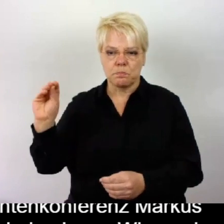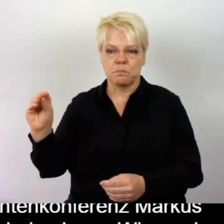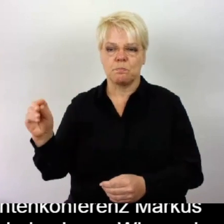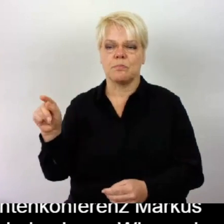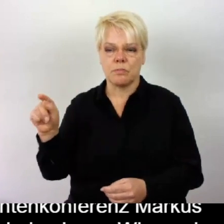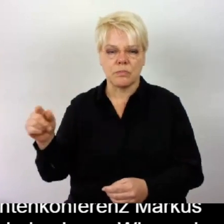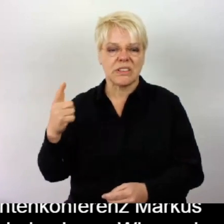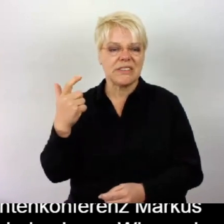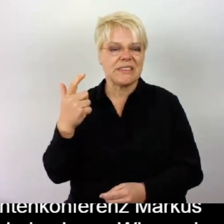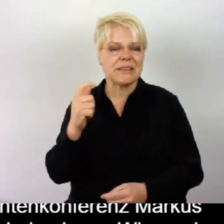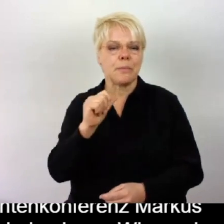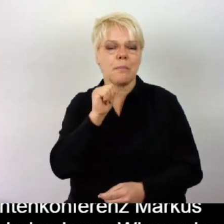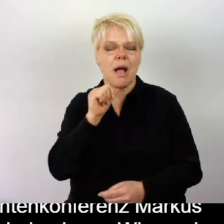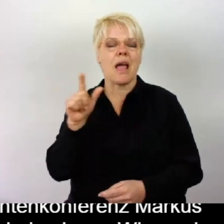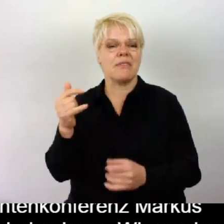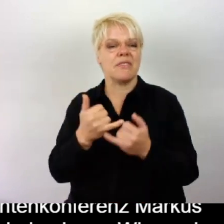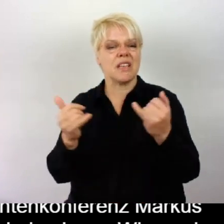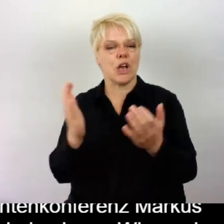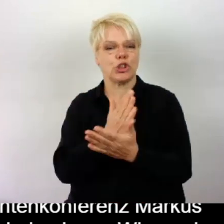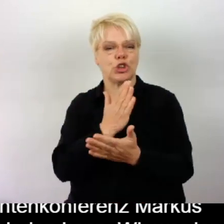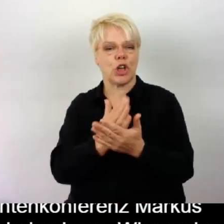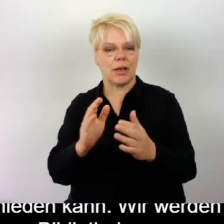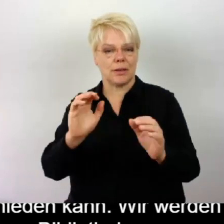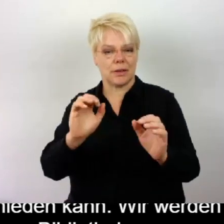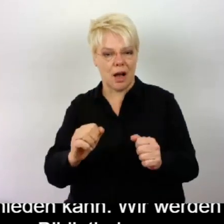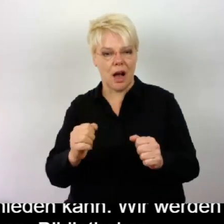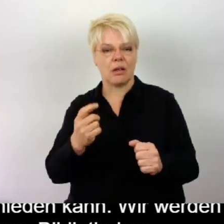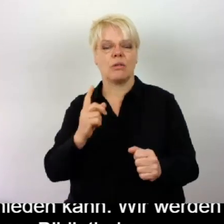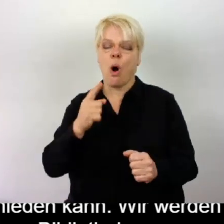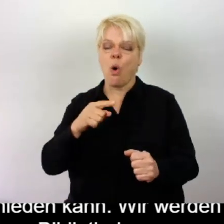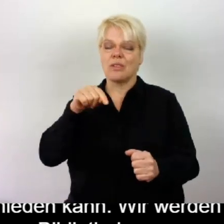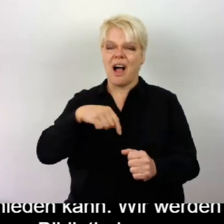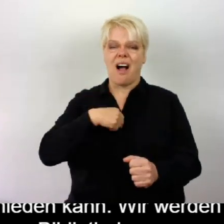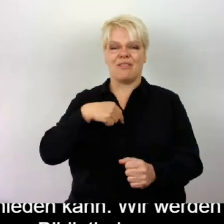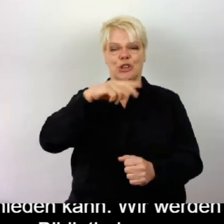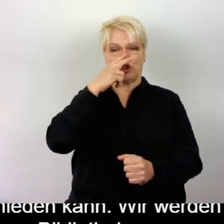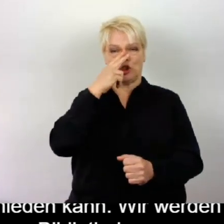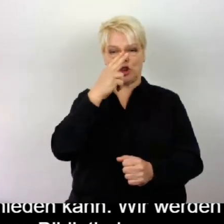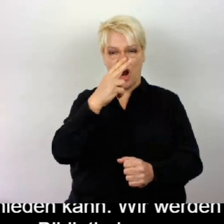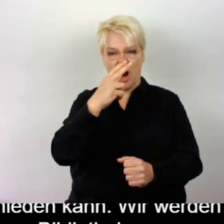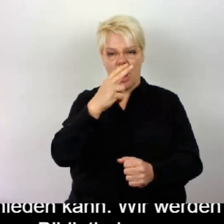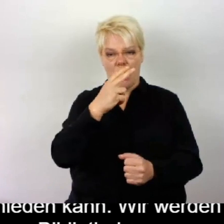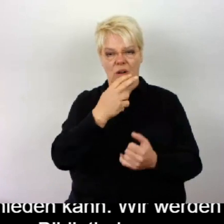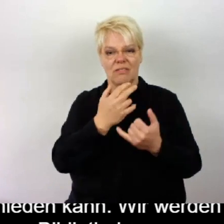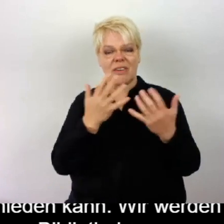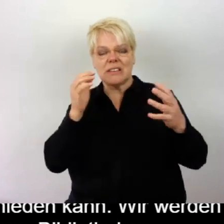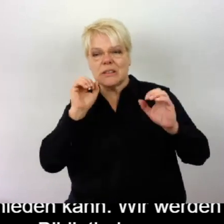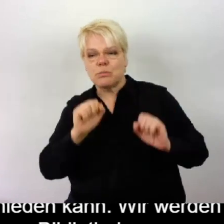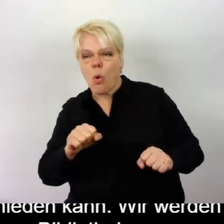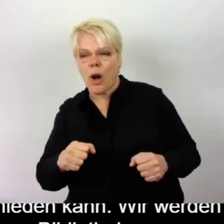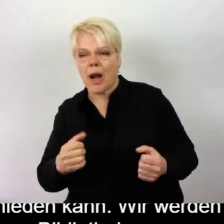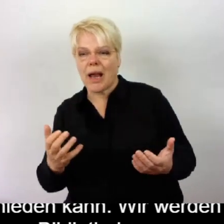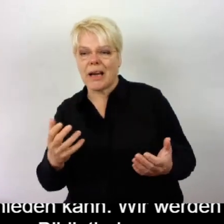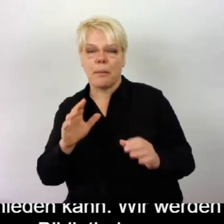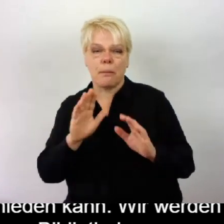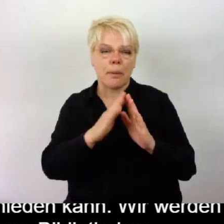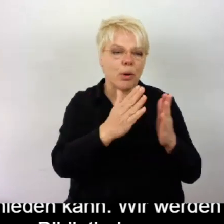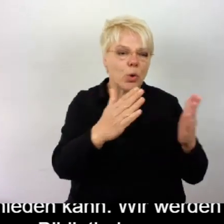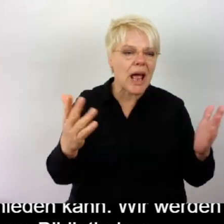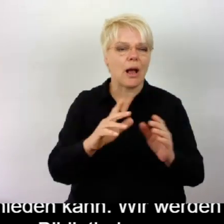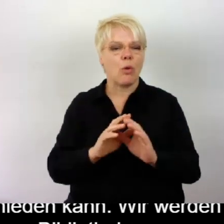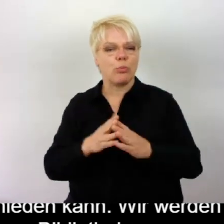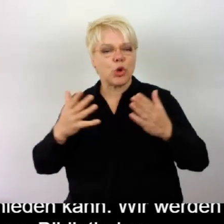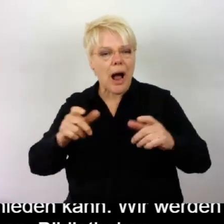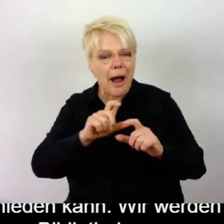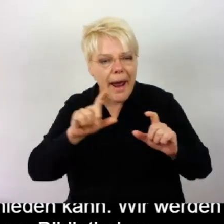und solchen Dingen, die dann im Herbst dann eben auch anlaufen können. Wir werden aber auch vorschlagen, dass wir zum Beispiel schon nach Pfingsten dann beginnend